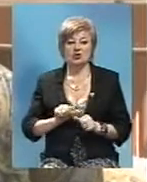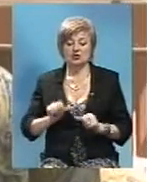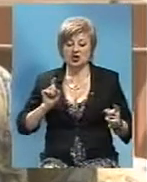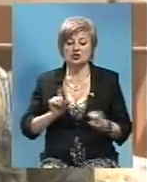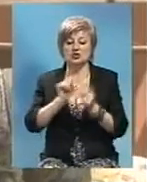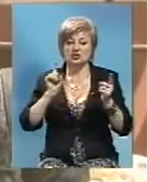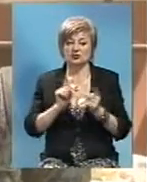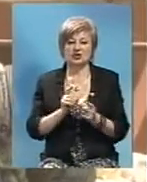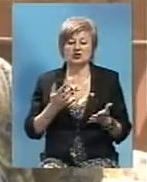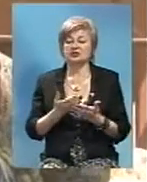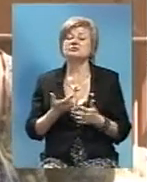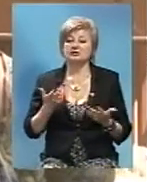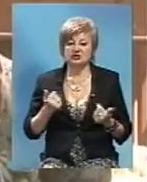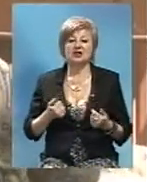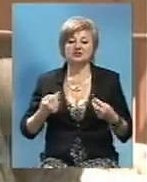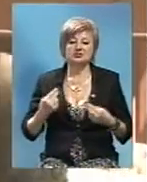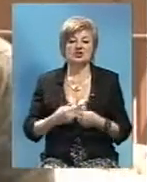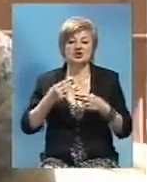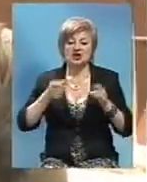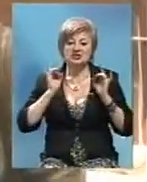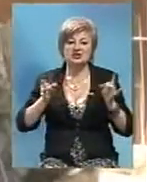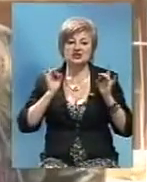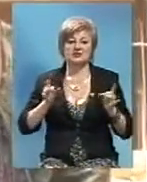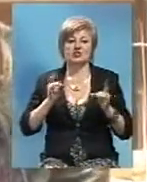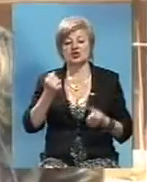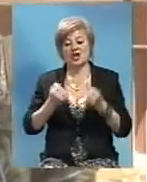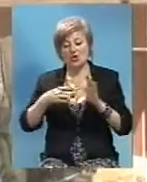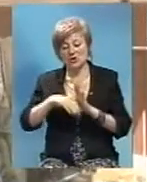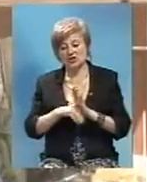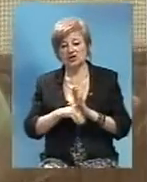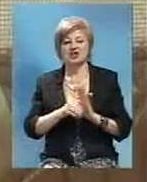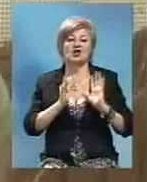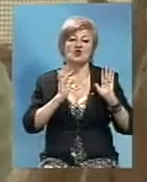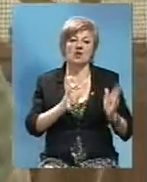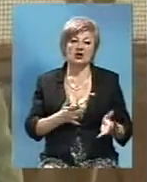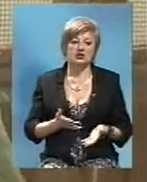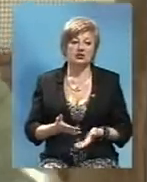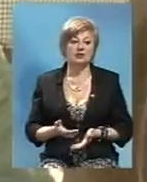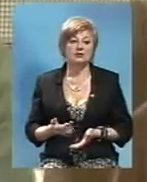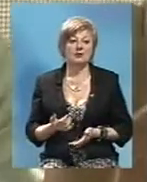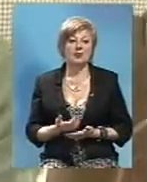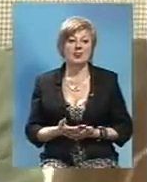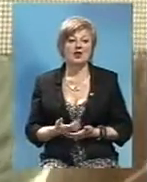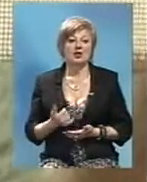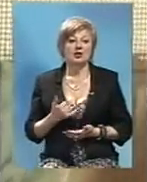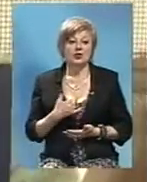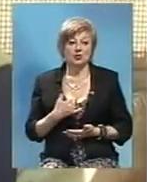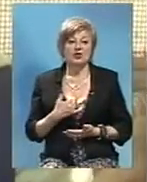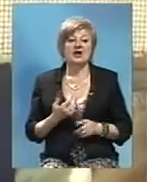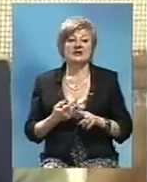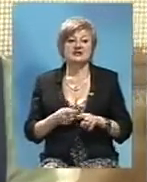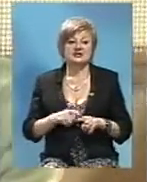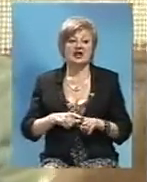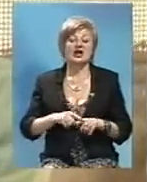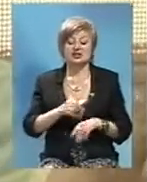дуже заважає. Дуже гучно грає музика і в автівках, і в самому закладі. У нас на Кузнецова, я не знаю, мабуть, штук